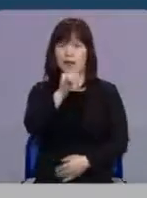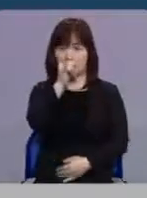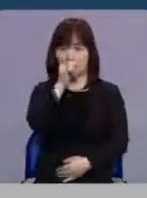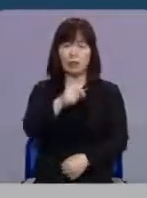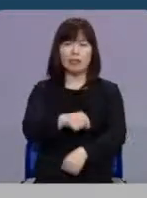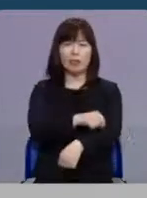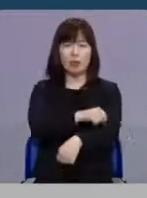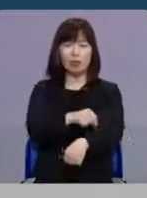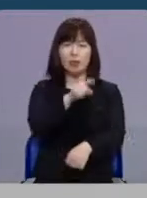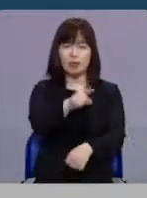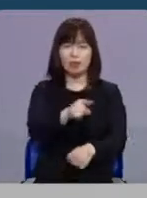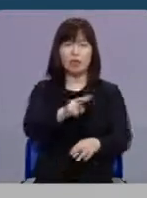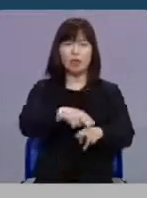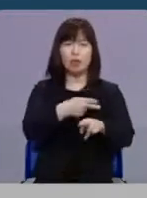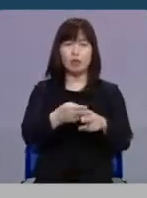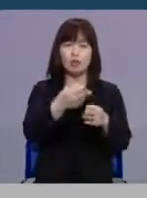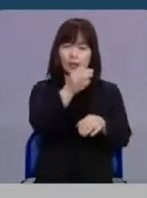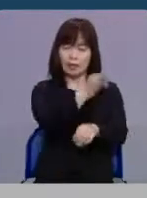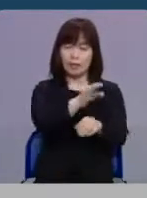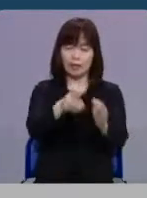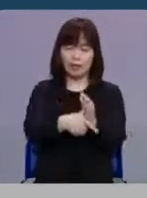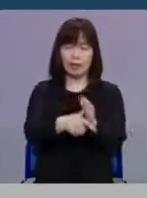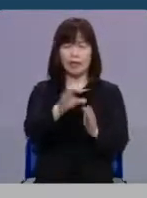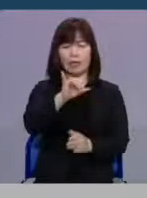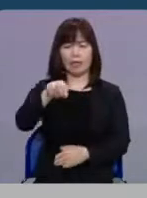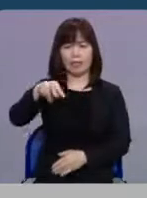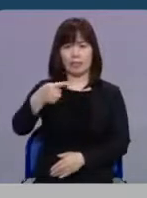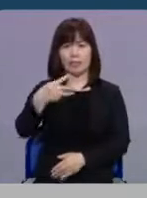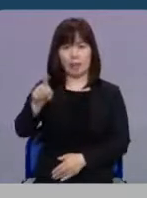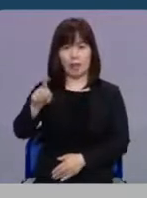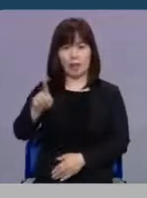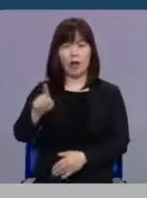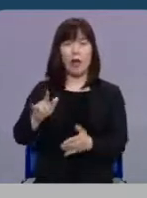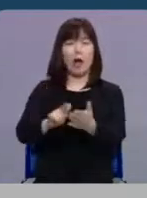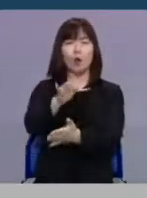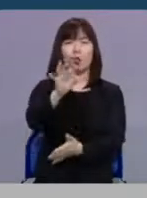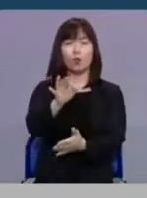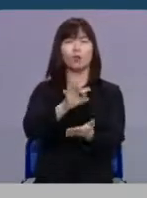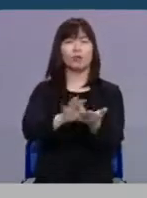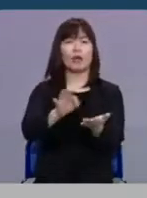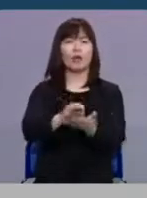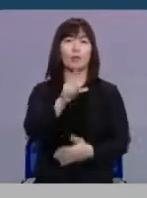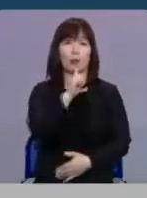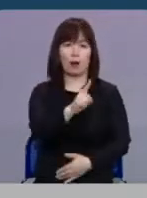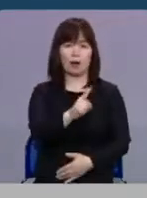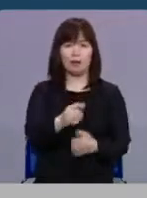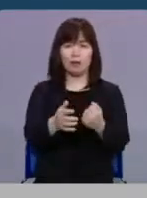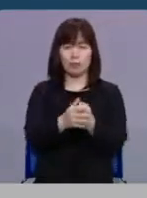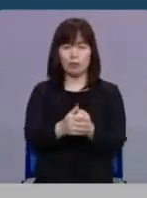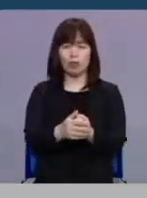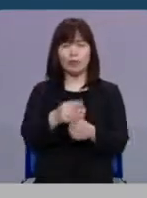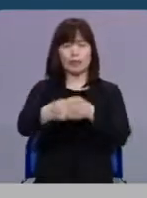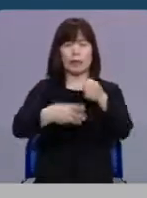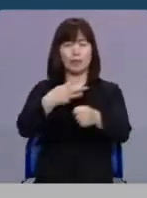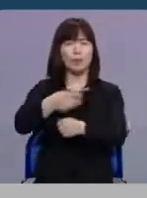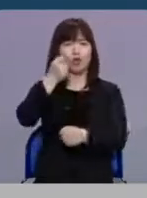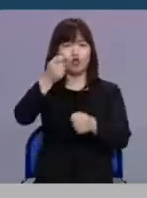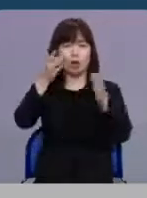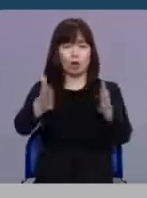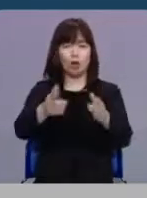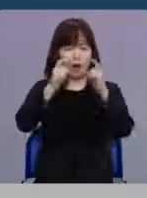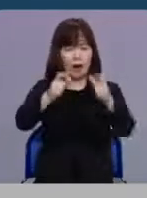특히 검찰은 이 명절 선물을 구입하는 데 이스타항공 의 돈이 쓰인 것으로 보고 있습니다 검찰 9 용량은 징역 3년 6개월